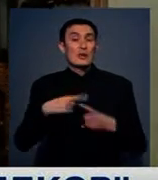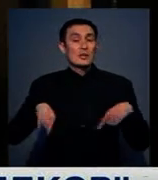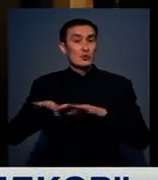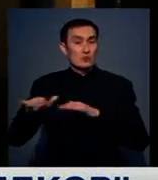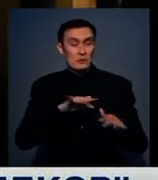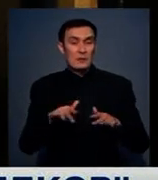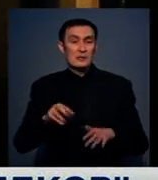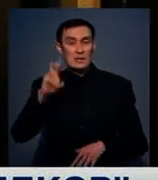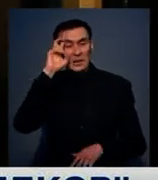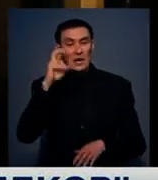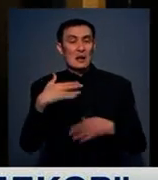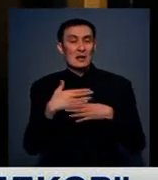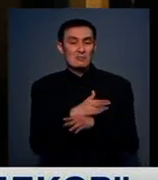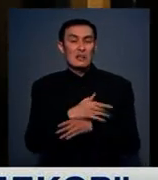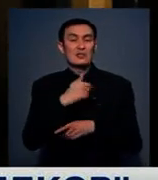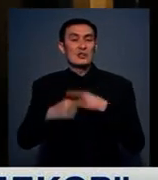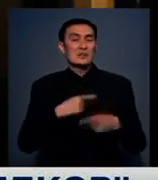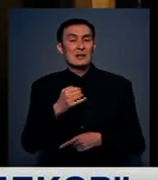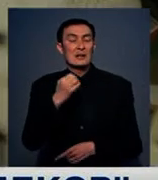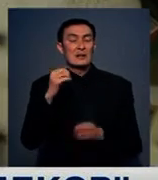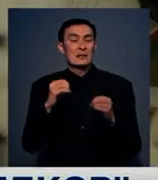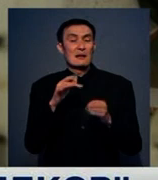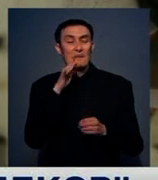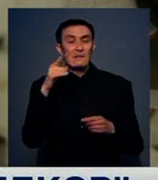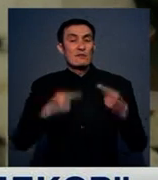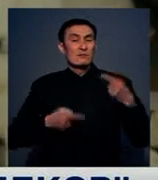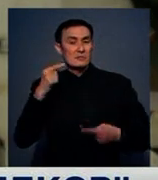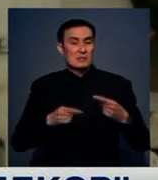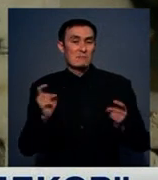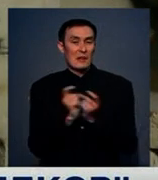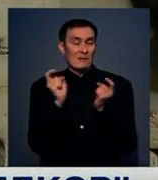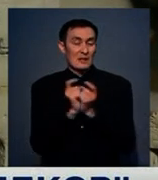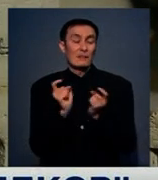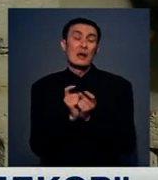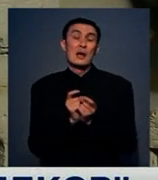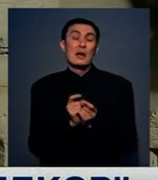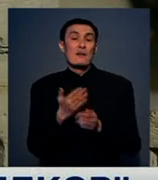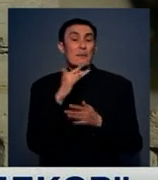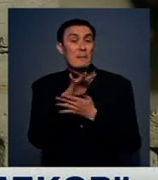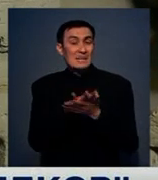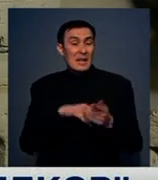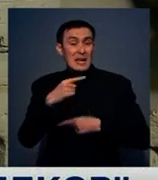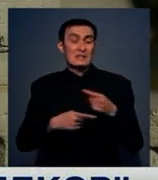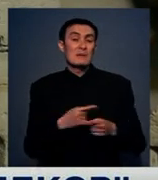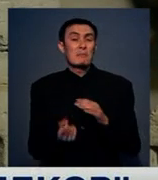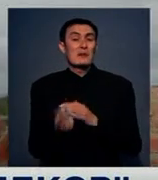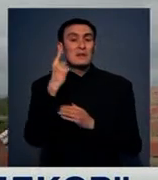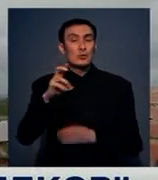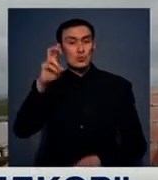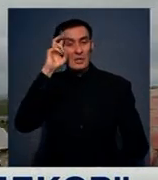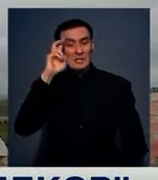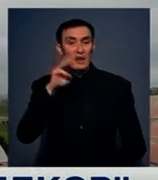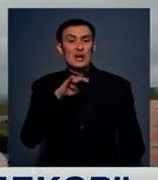его месте страна распалась спустя несколько десятилетий из-за внутренних междоусобных конфликтов. Впоследствии вместо нее появилось